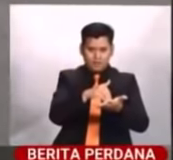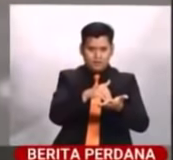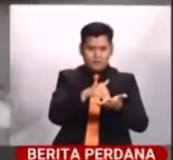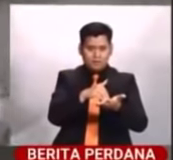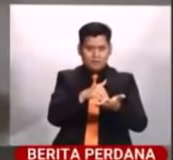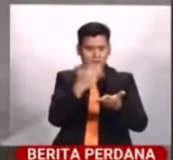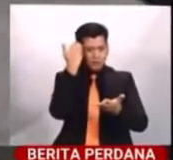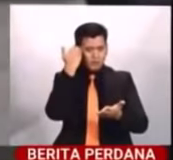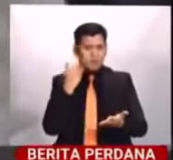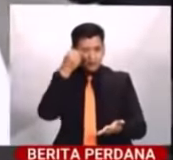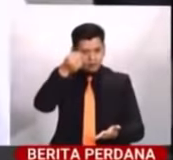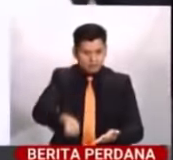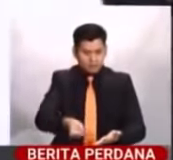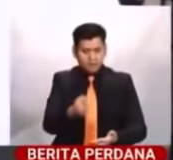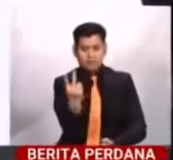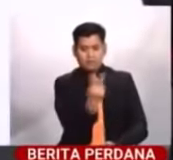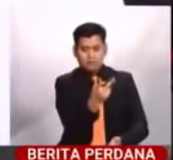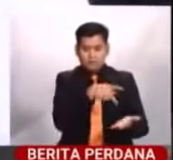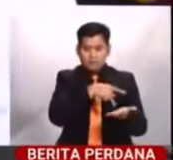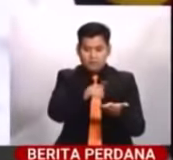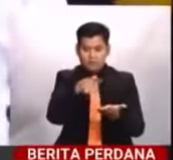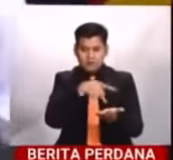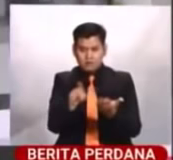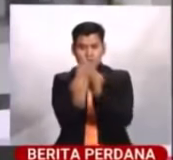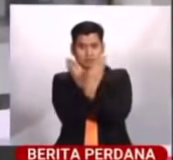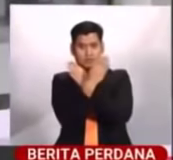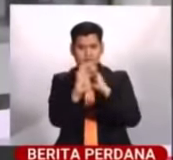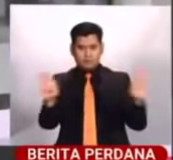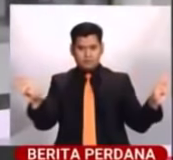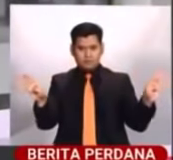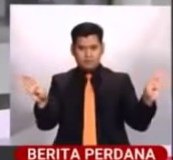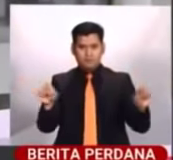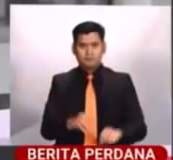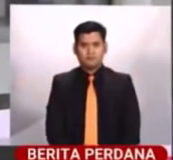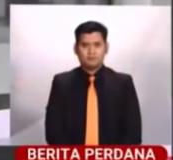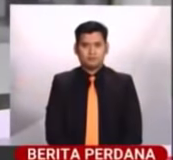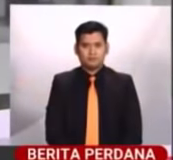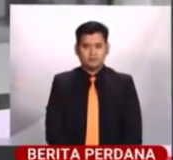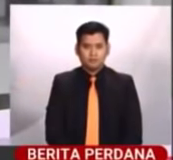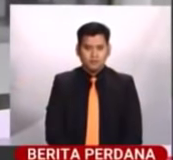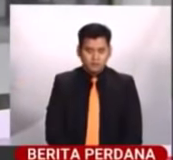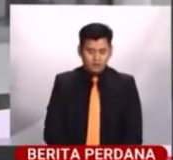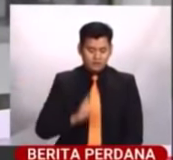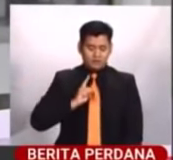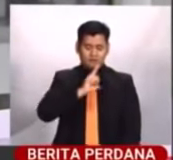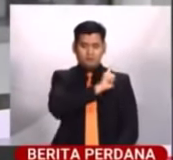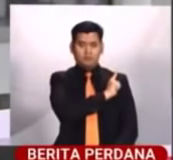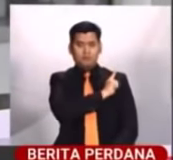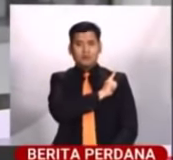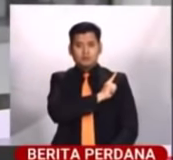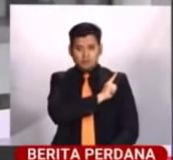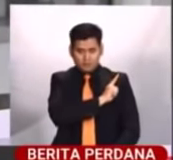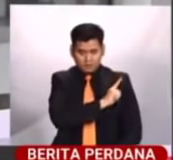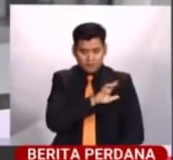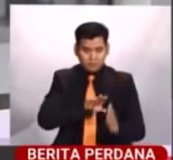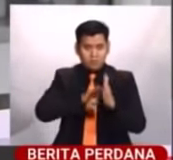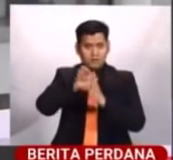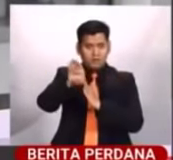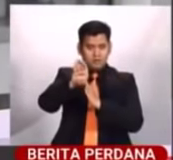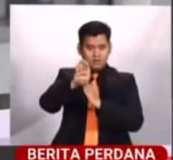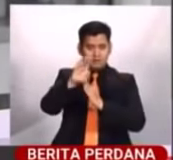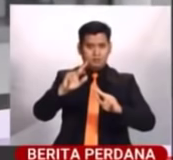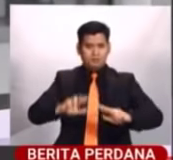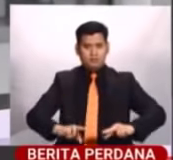tertuduh membayar wang jaminan. Lembaga Pembangunan Industri Pembinaan CIDB